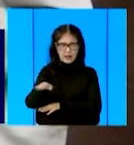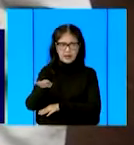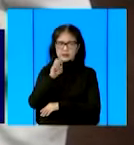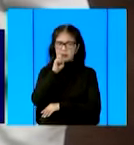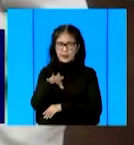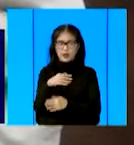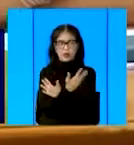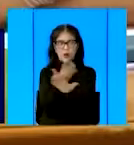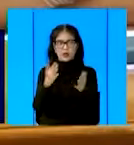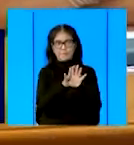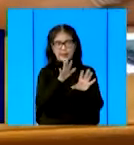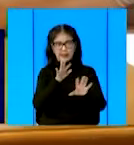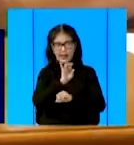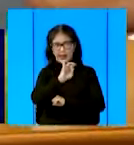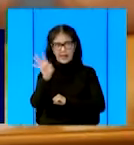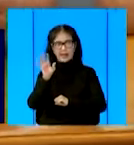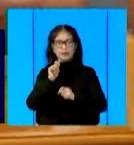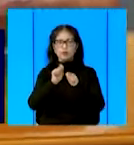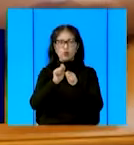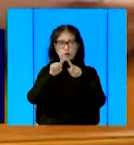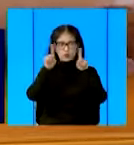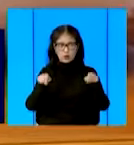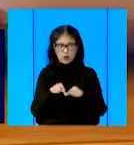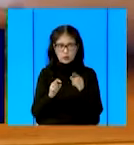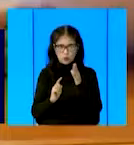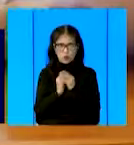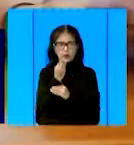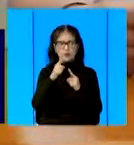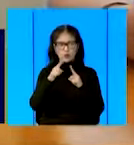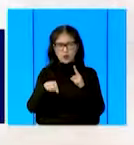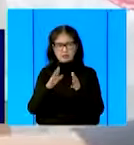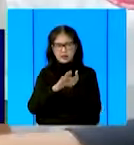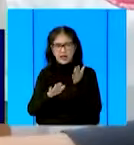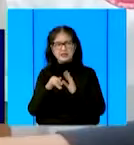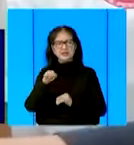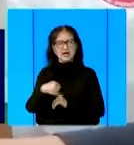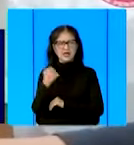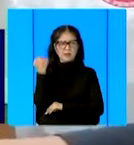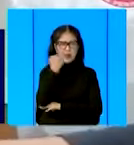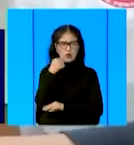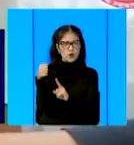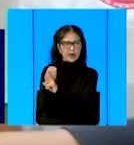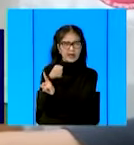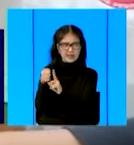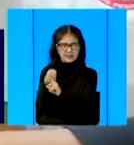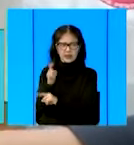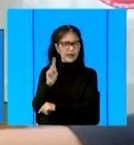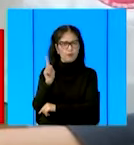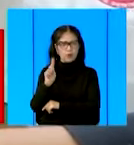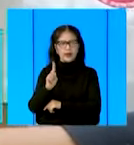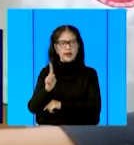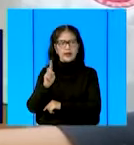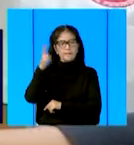dukungan serta surat rekomendasi kepada calon kepala daerah yang pernah tercatat melakukan tindak kekerasan. Menjadi pemimpin itu teladan, dia